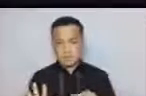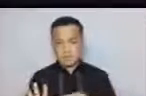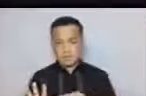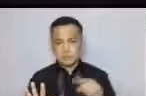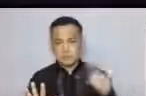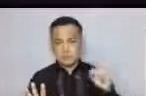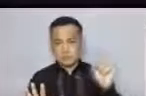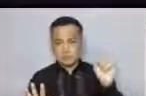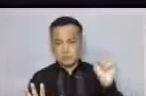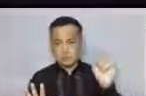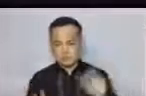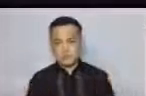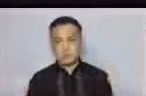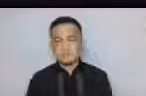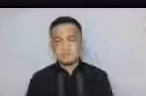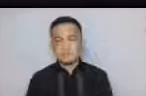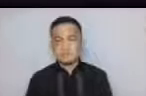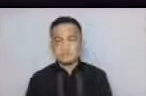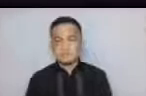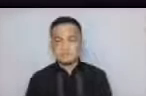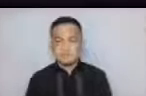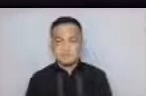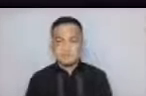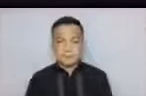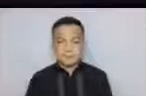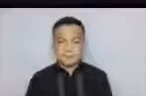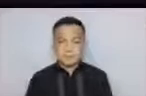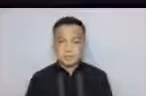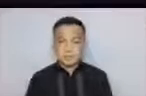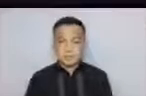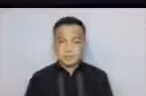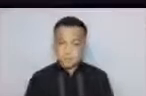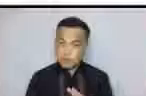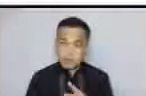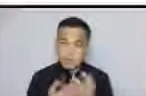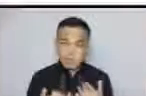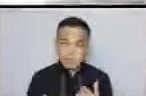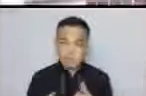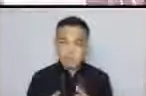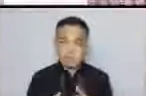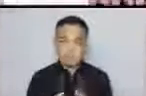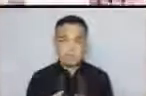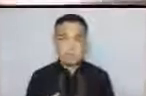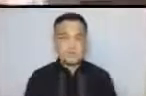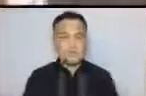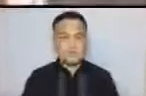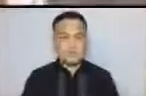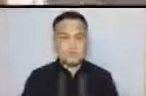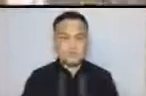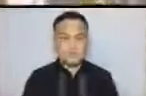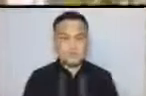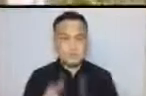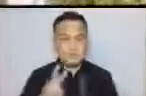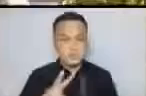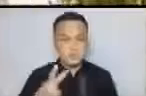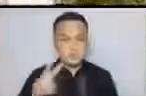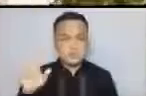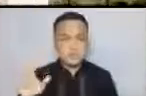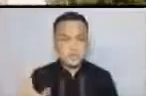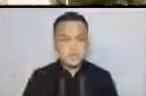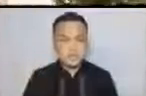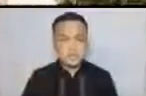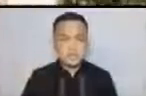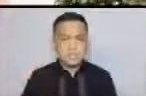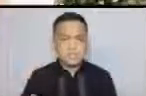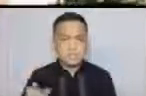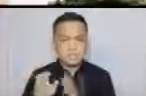5 hanggang 11 taong gulang umpisa ngayong araw. Ayon sa Valenzuela City, inintay pa nila ang